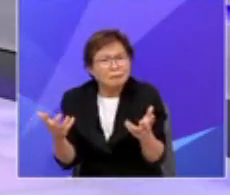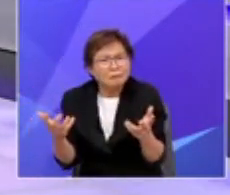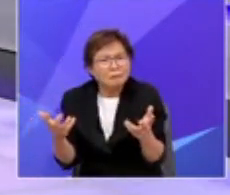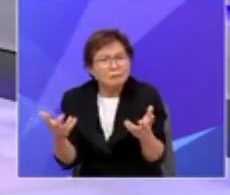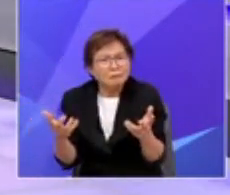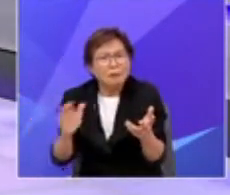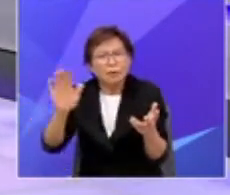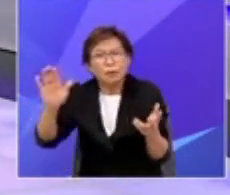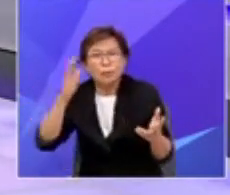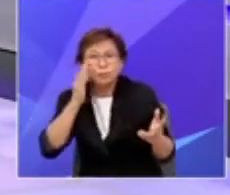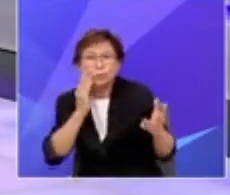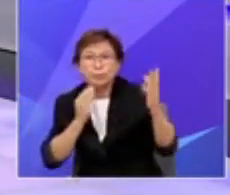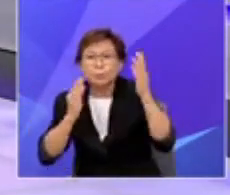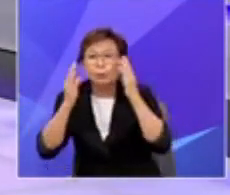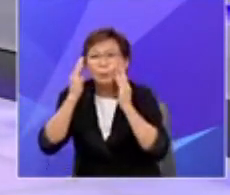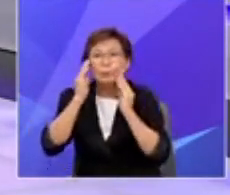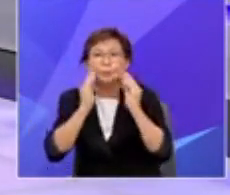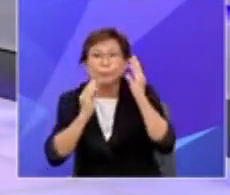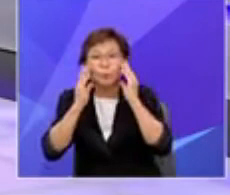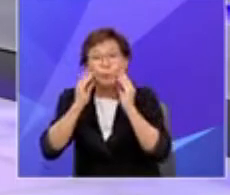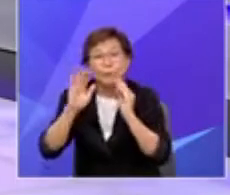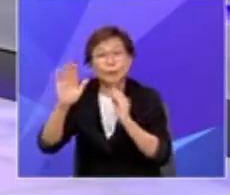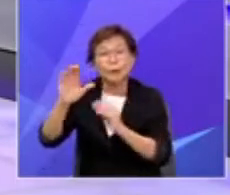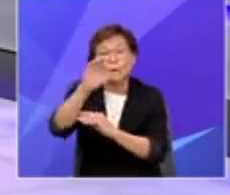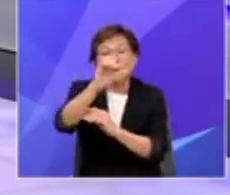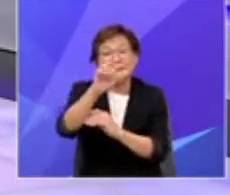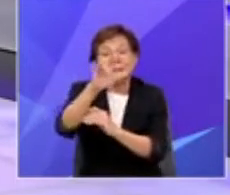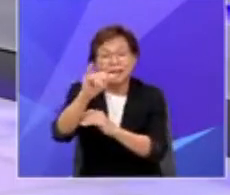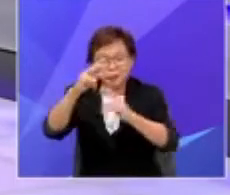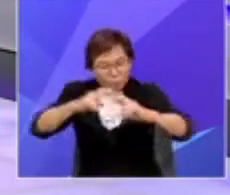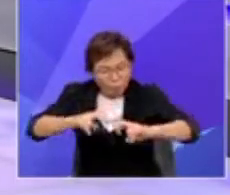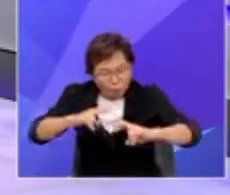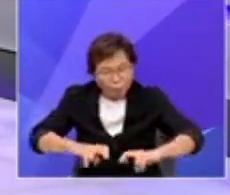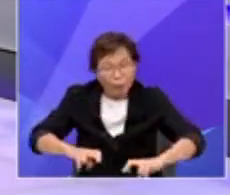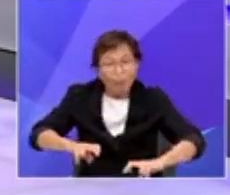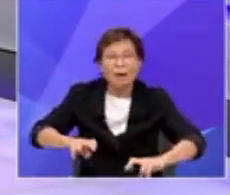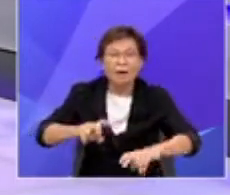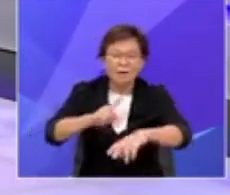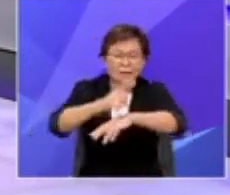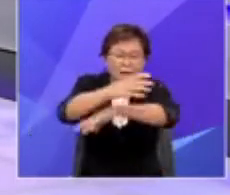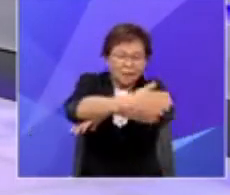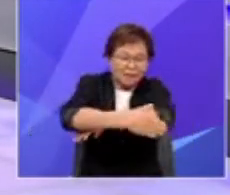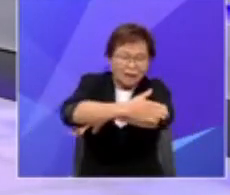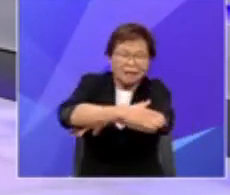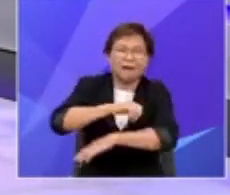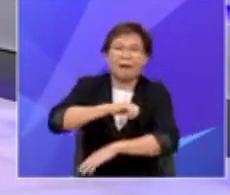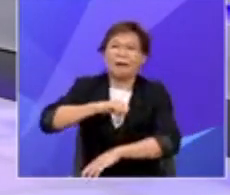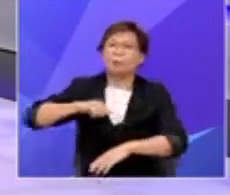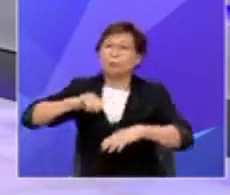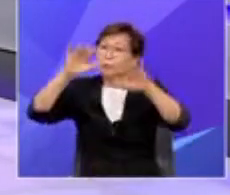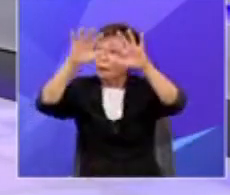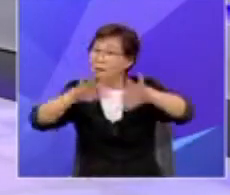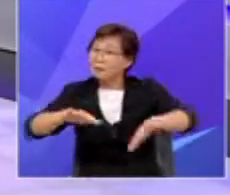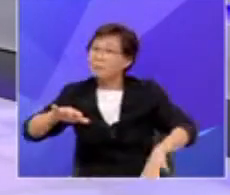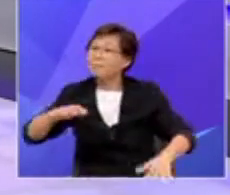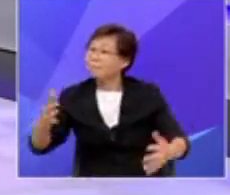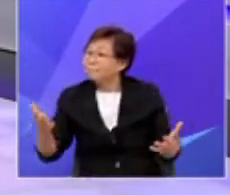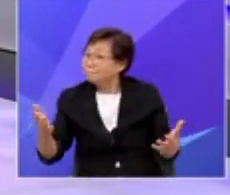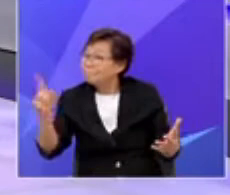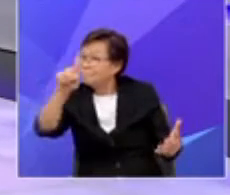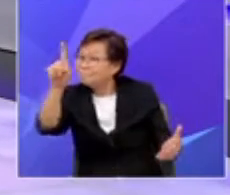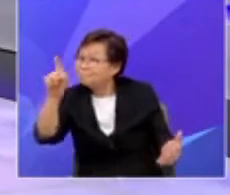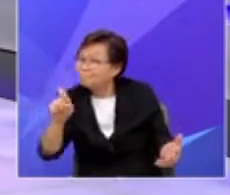Berdasarkan pengalaman cari buat penyelidikan di negara-negara anggota ASEAN